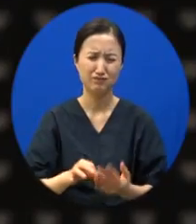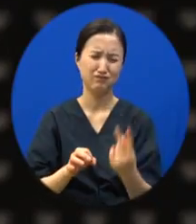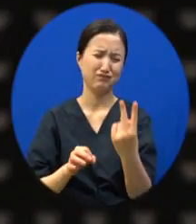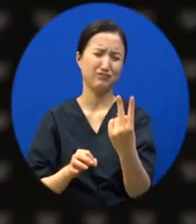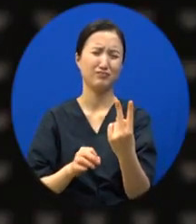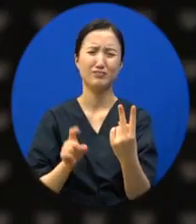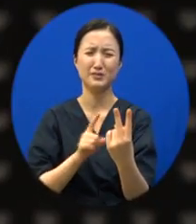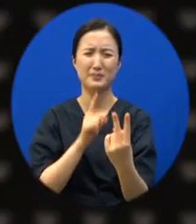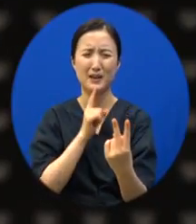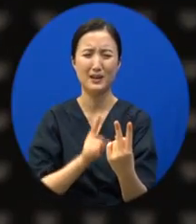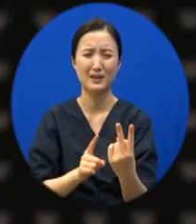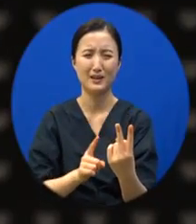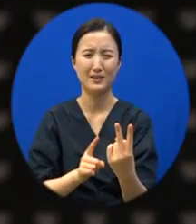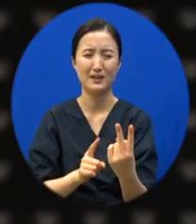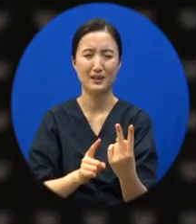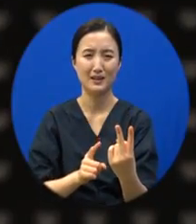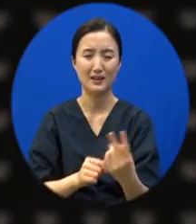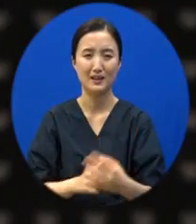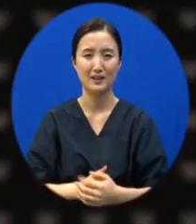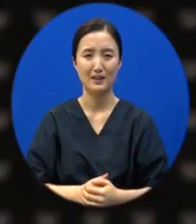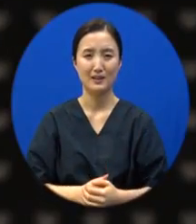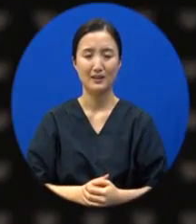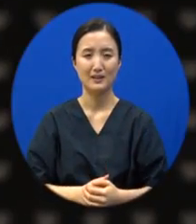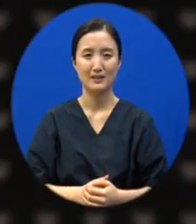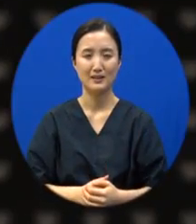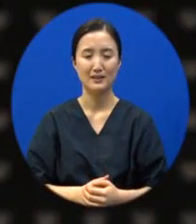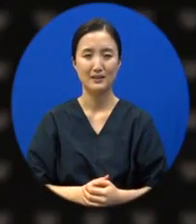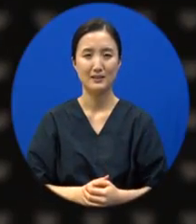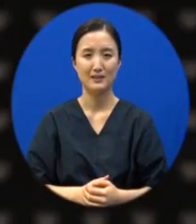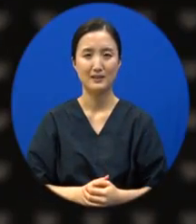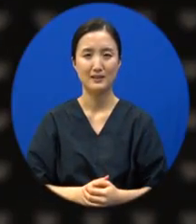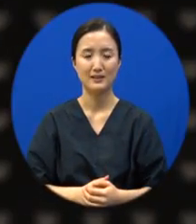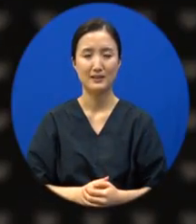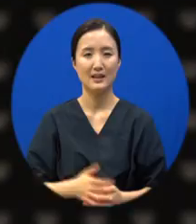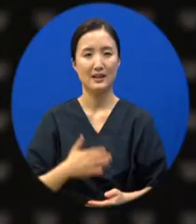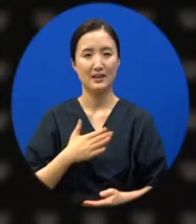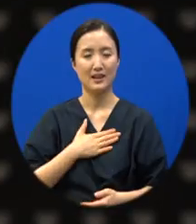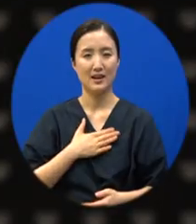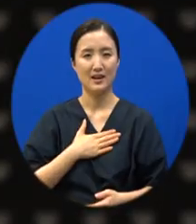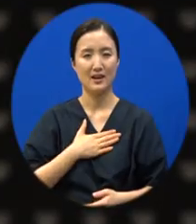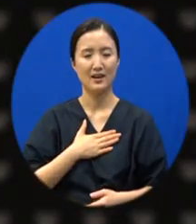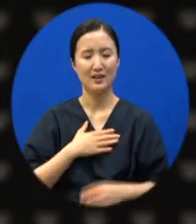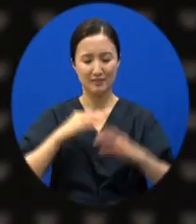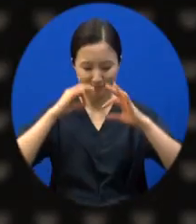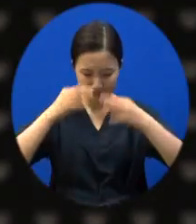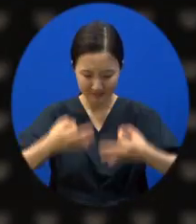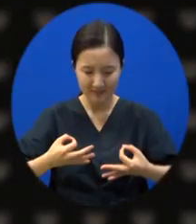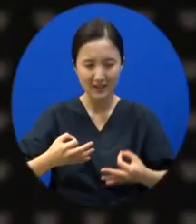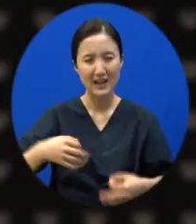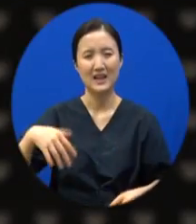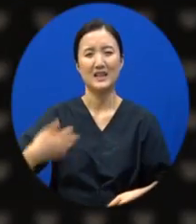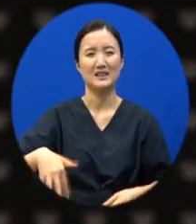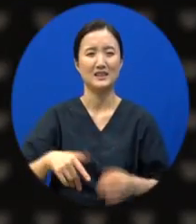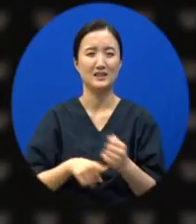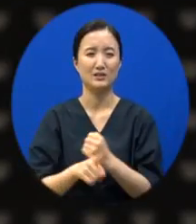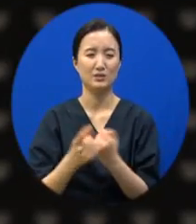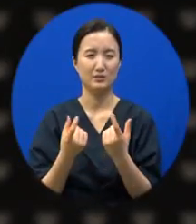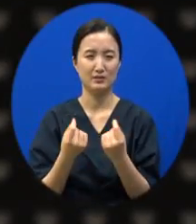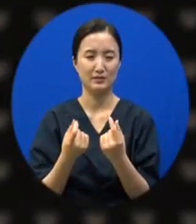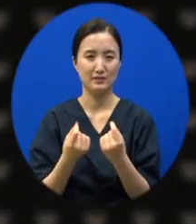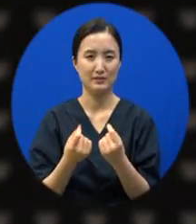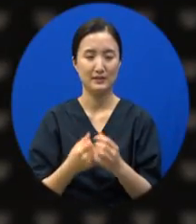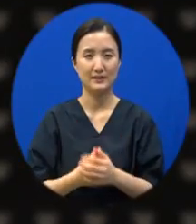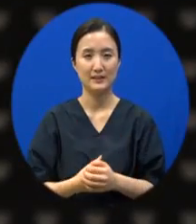나의 마음 상태가 내가 어떤 생각을 하는지 잘 모를 때가 있습니다. 이 생각을 좀 들여다보도록 할게요. 저는